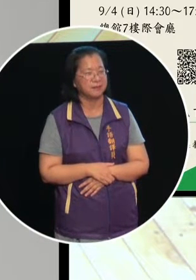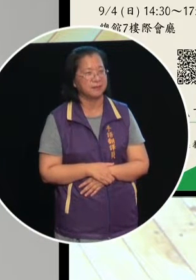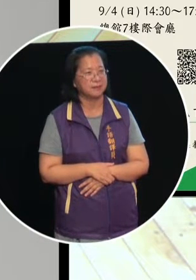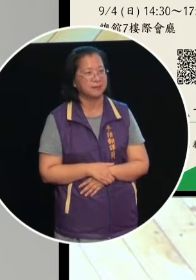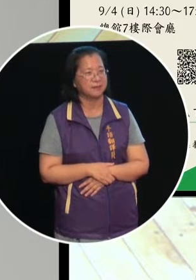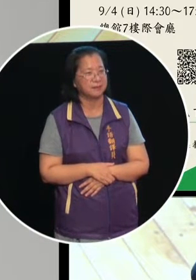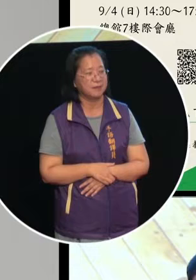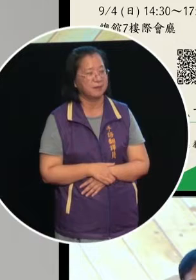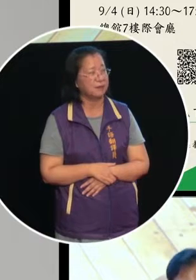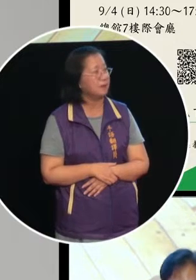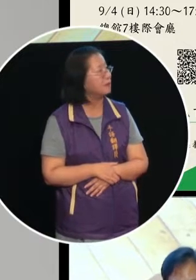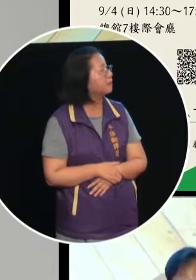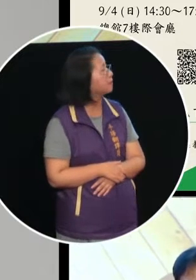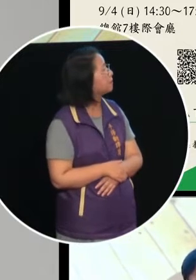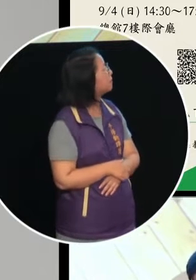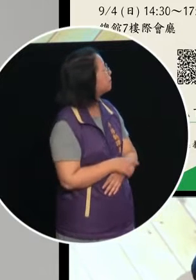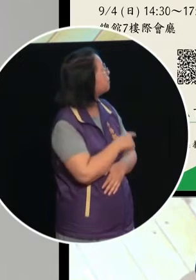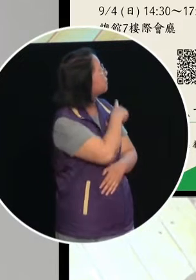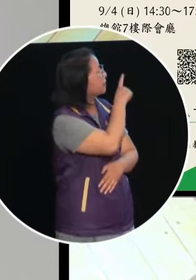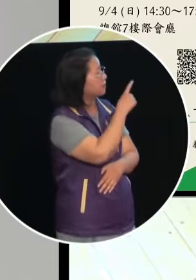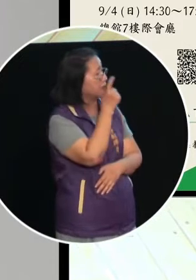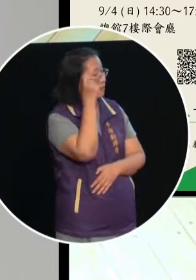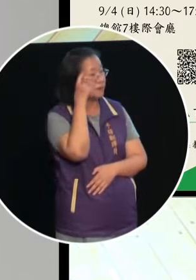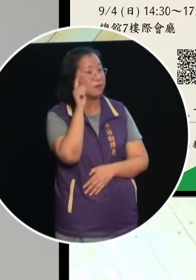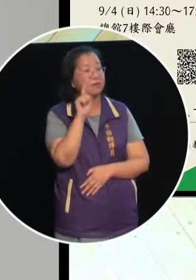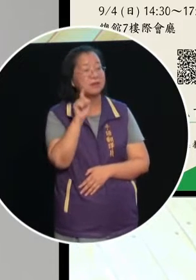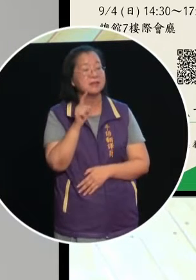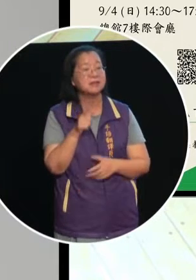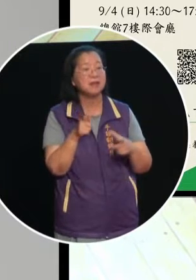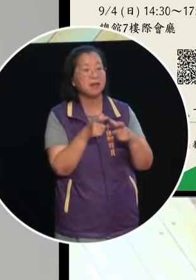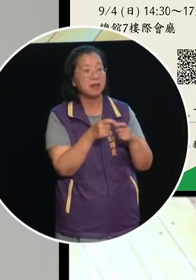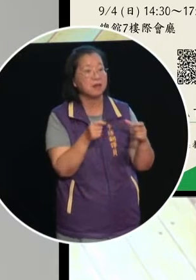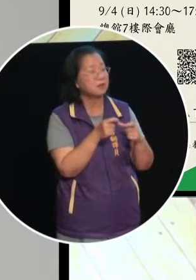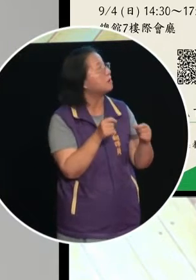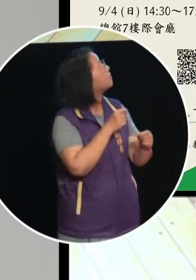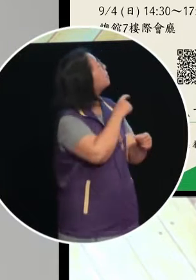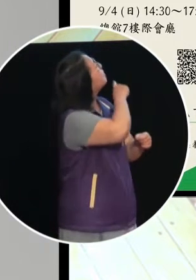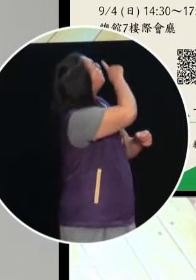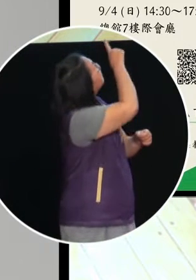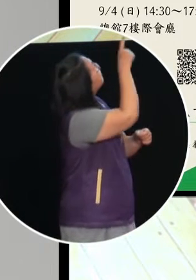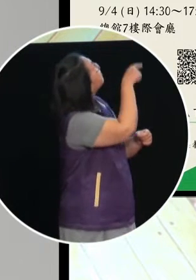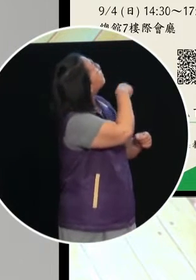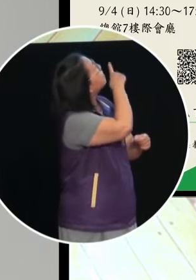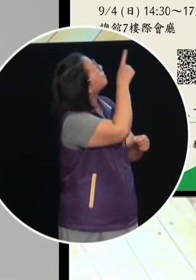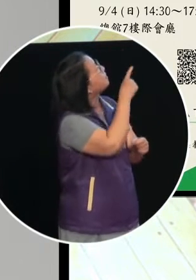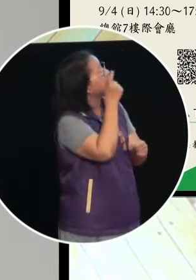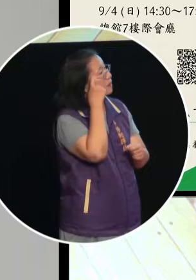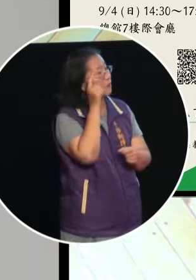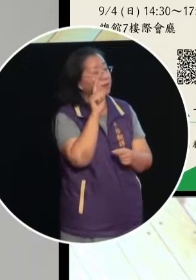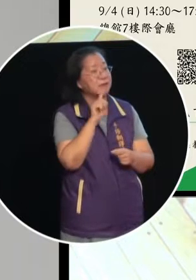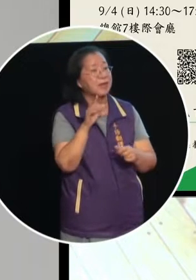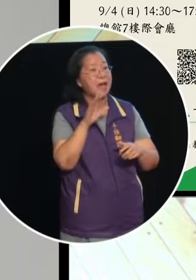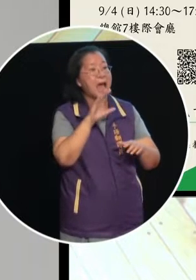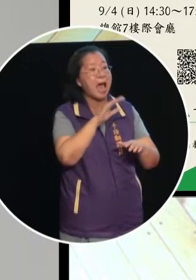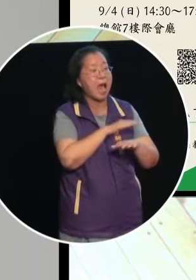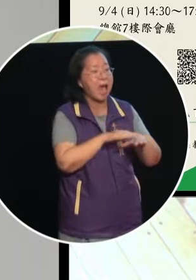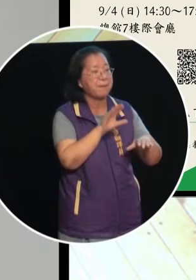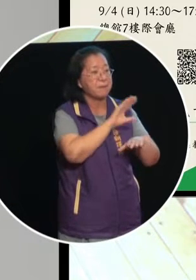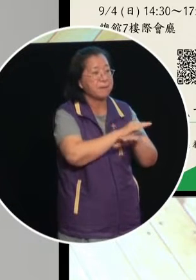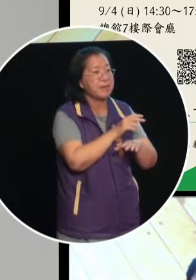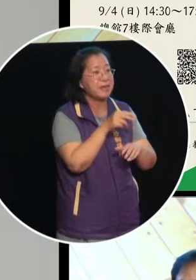了。那么有人提出一些看法，目前在日本的一些政治专家提出一个看法，安倍派变成乌合之